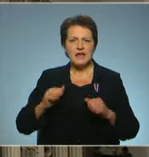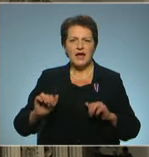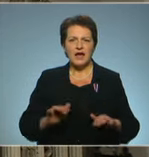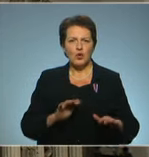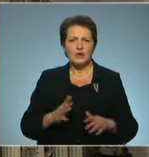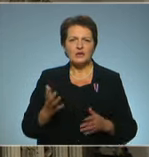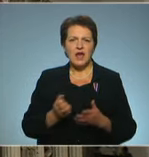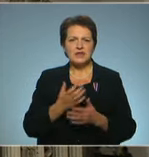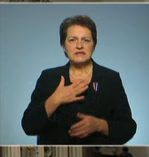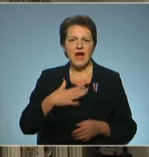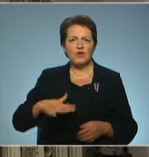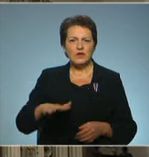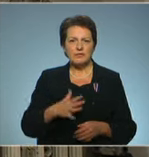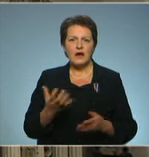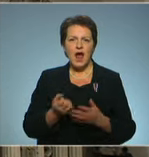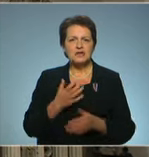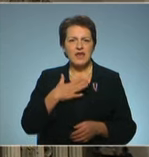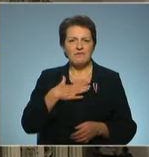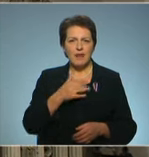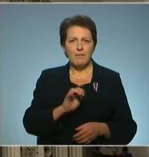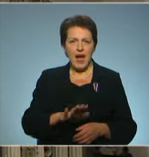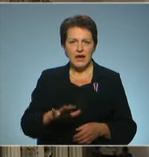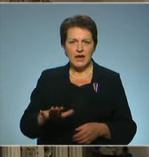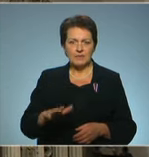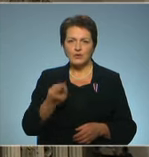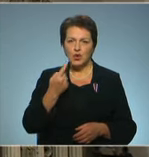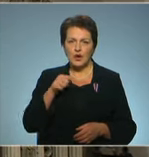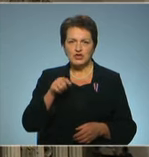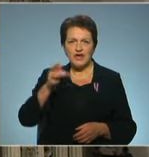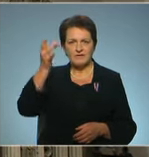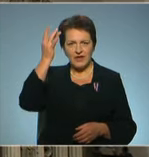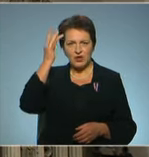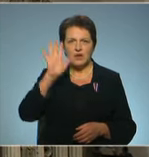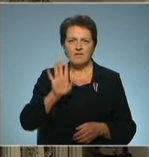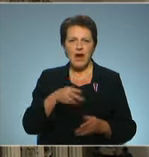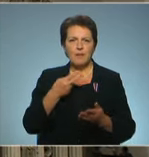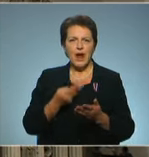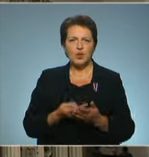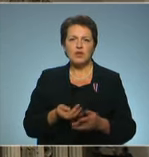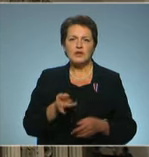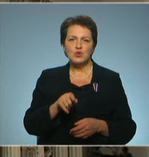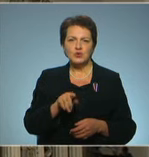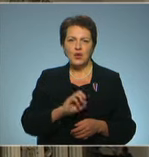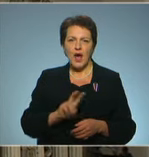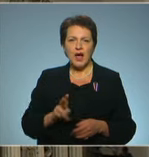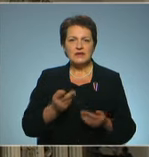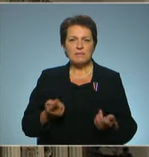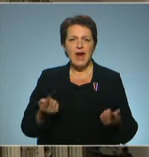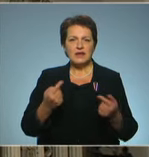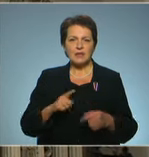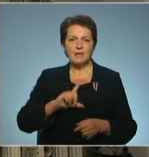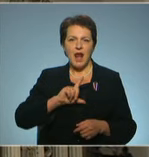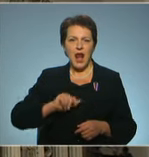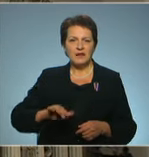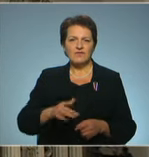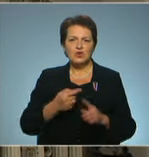savu ģimeni, ar saviem bērniem? No šī viedokļa var palūkoties arī uz to, kas pat labam Latvijas un